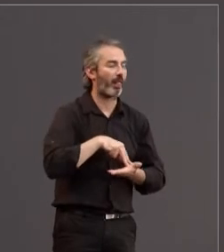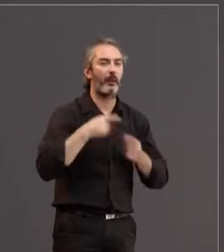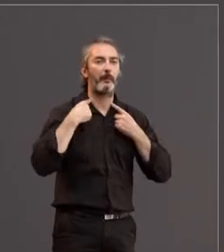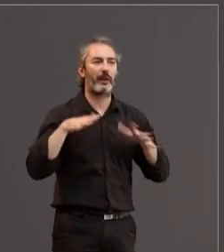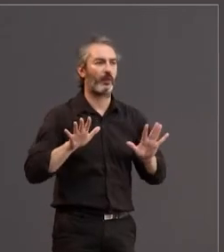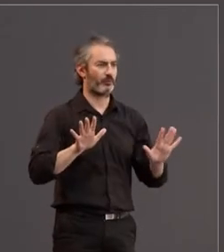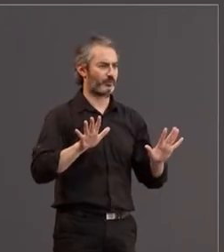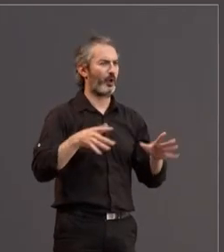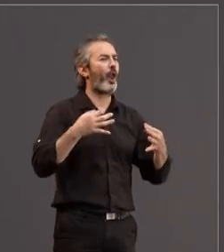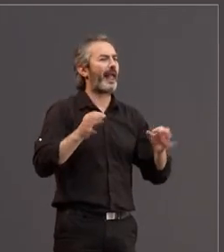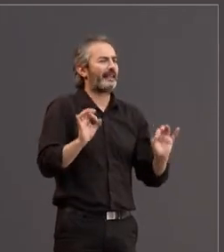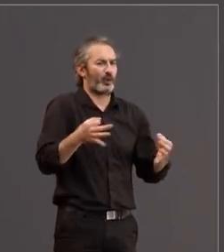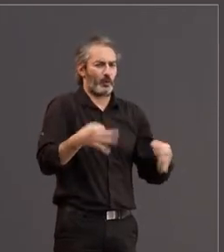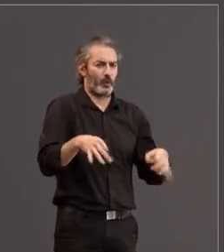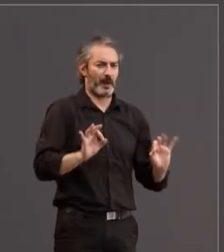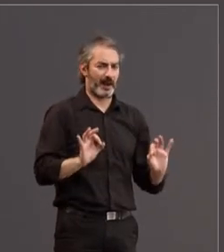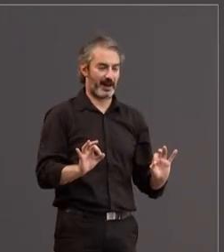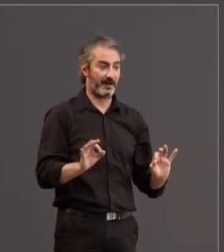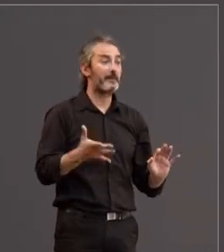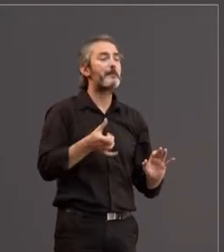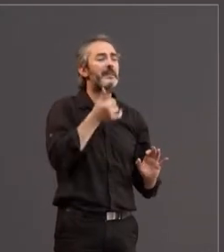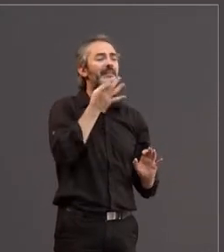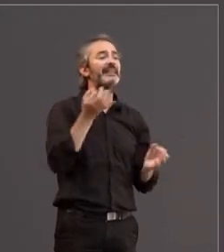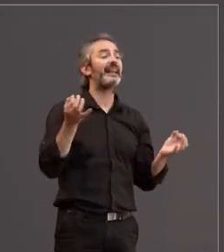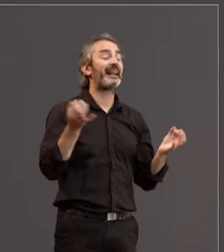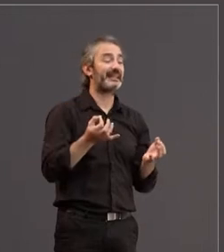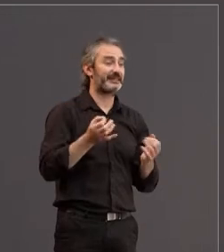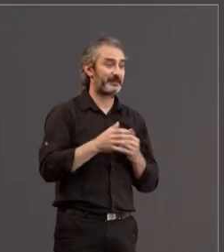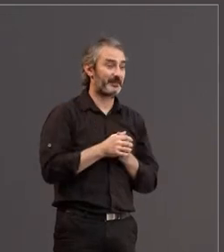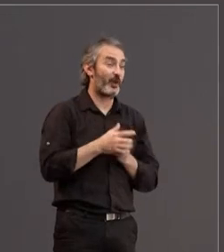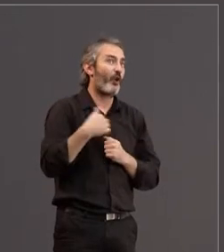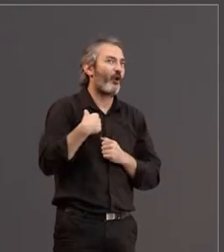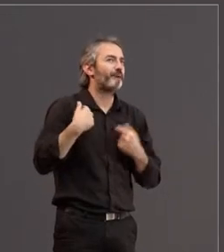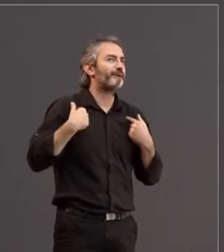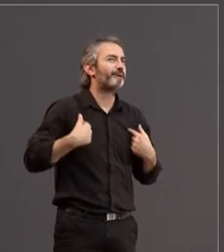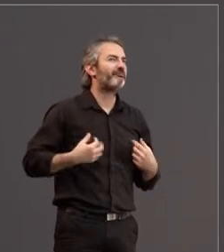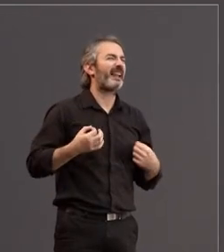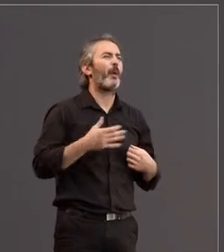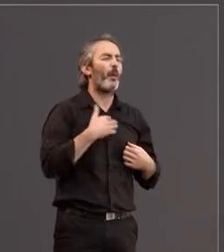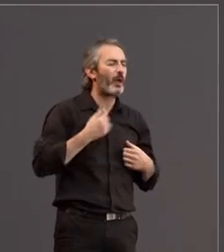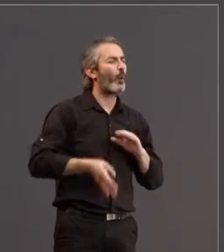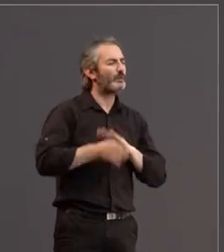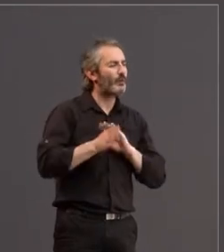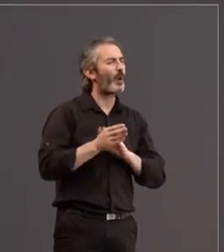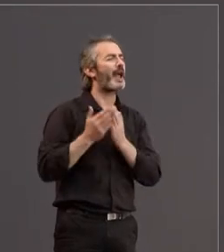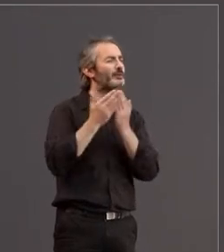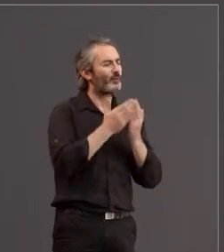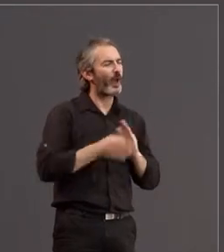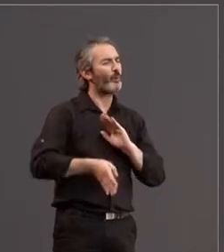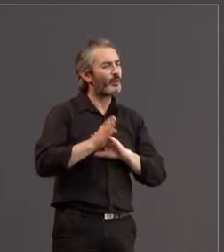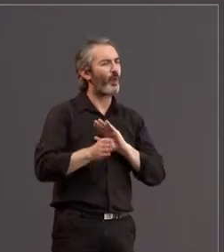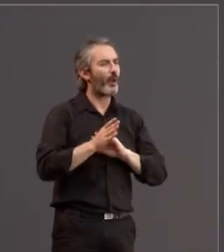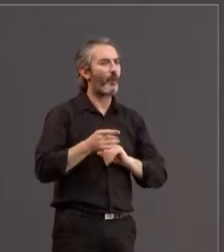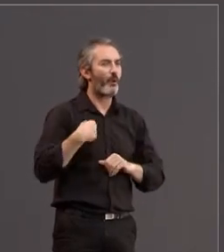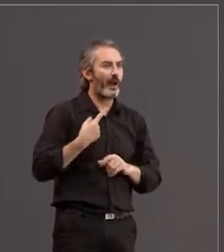sentiment completament normal. El més fàcil, per dir-ho d'alguna manera, o el que jo sentia, era seguir estudiant, no? És com aquesta sensació